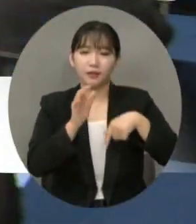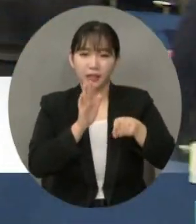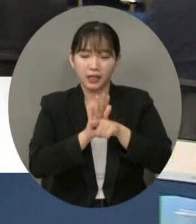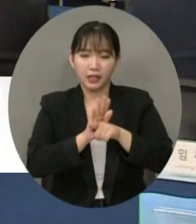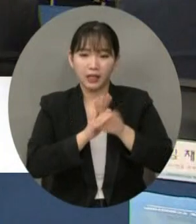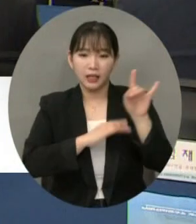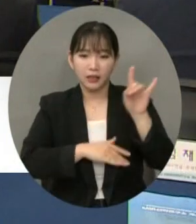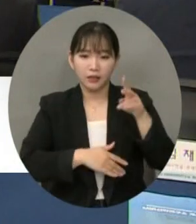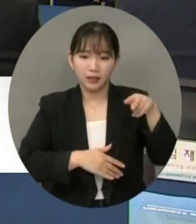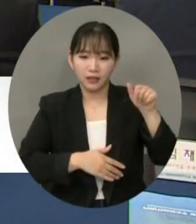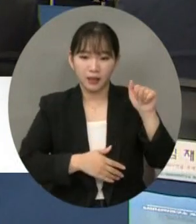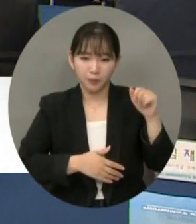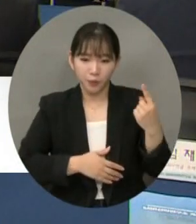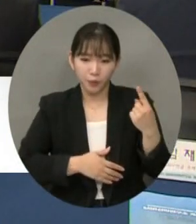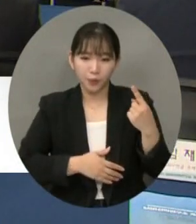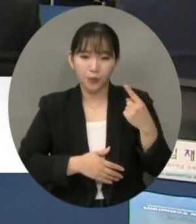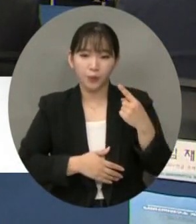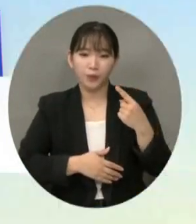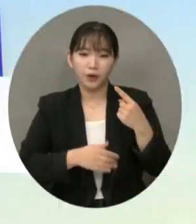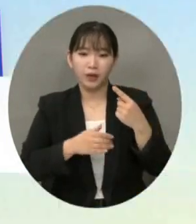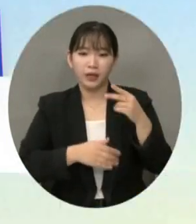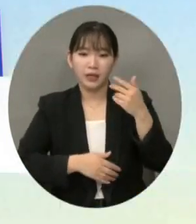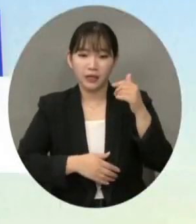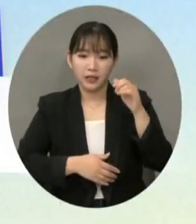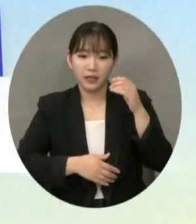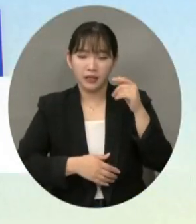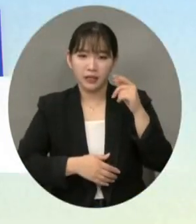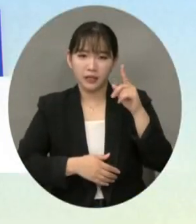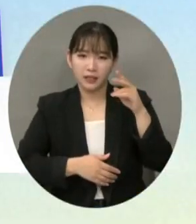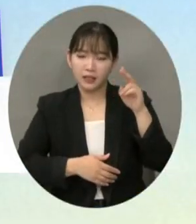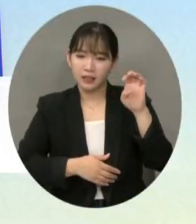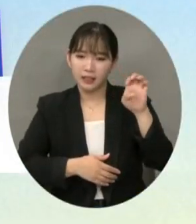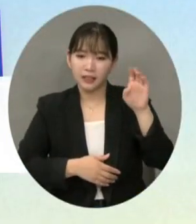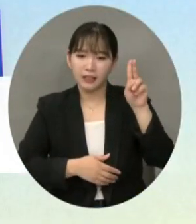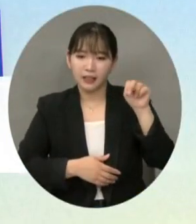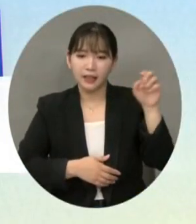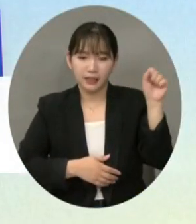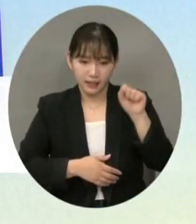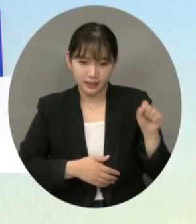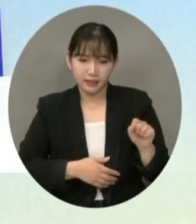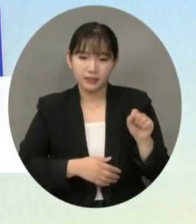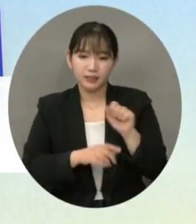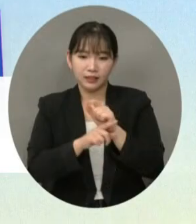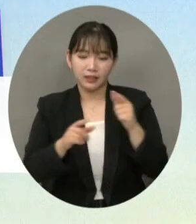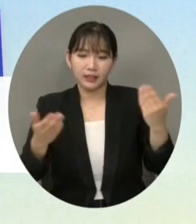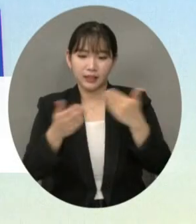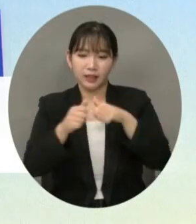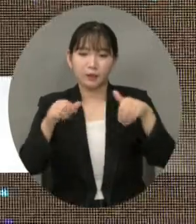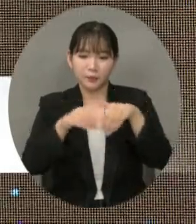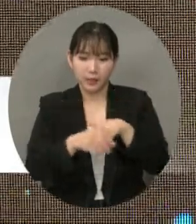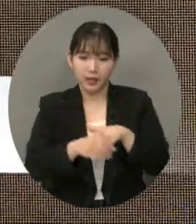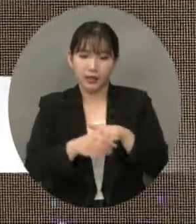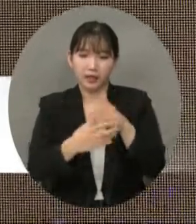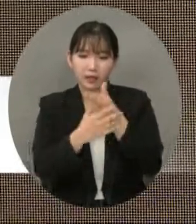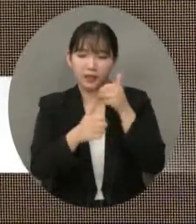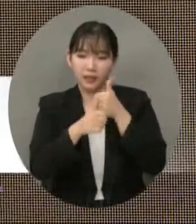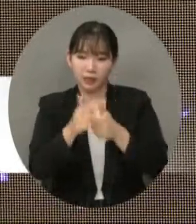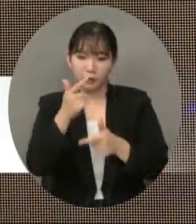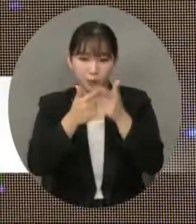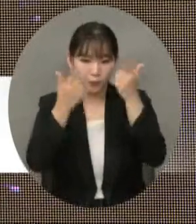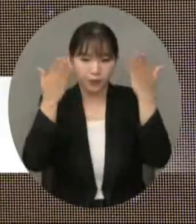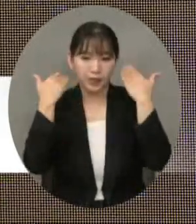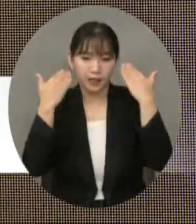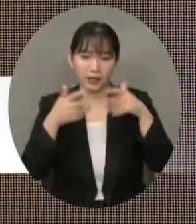HD 현대 3호, 제일 ENS의 동은 전공과 최근 업무 협약을 체결했습니다. 협약에 따라 목포대